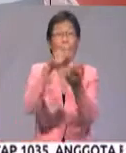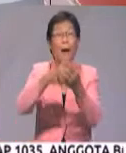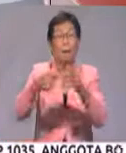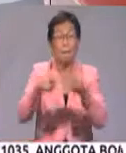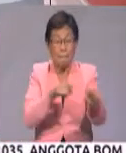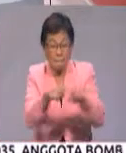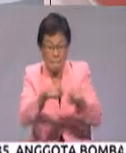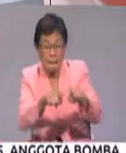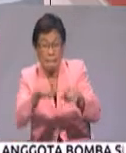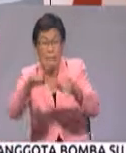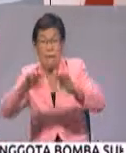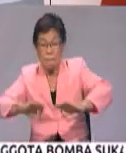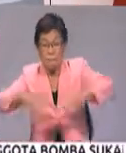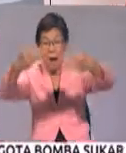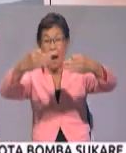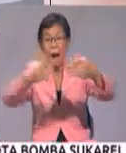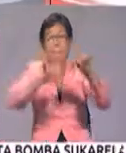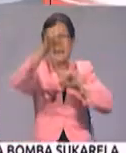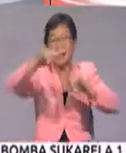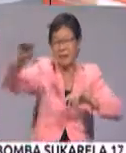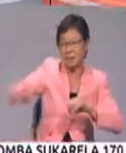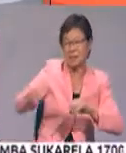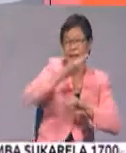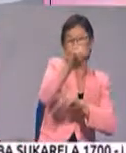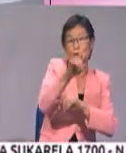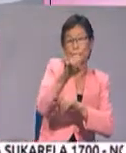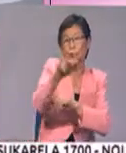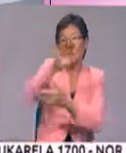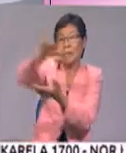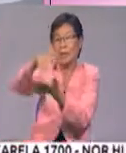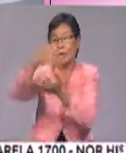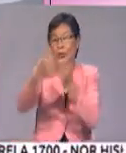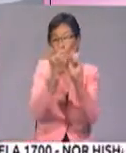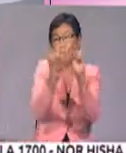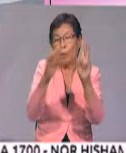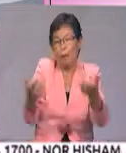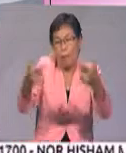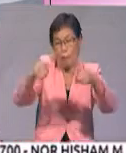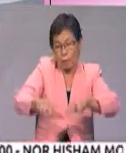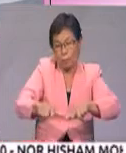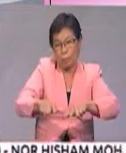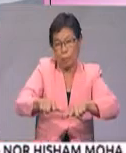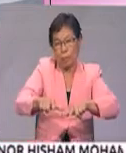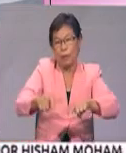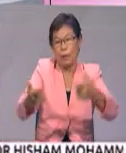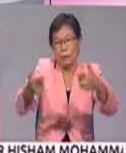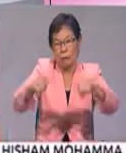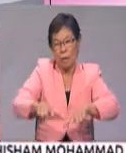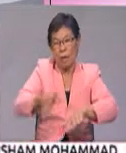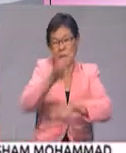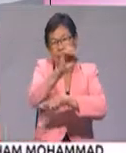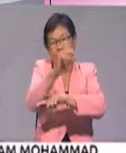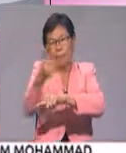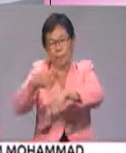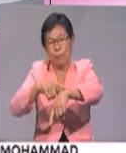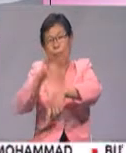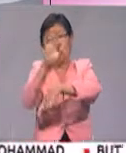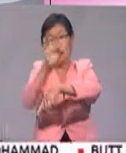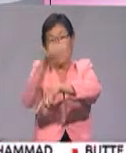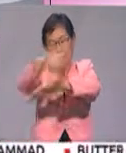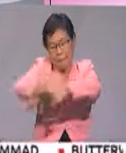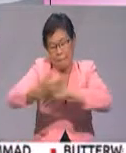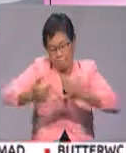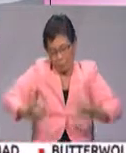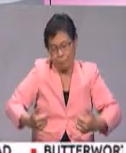Pertandingan akhir bintang kecil Zon Tengah 2019 akan berlangsung di Neon Night Market Mines, Seri Kembangan pukul 9 malam